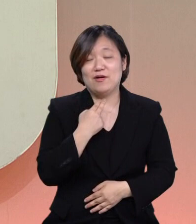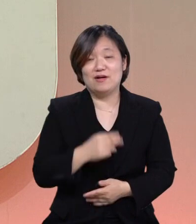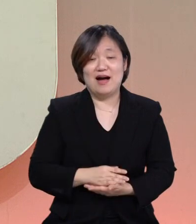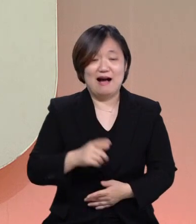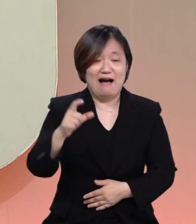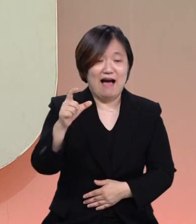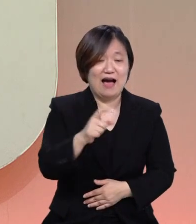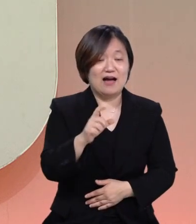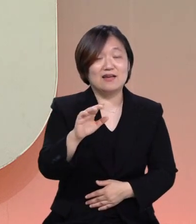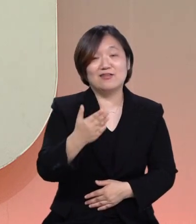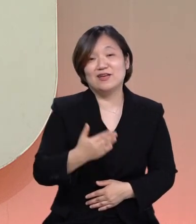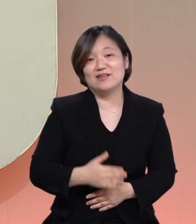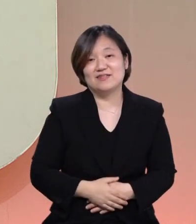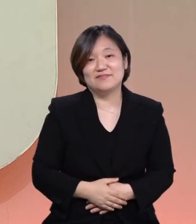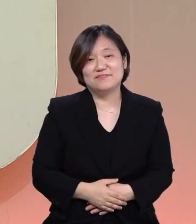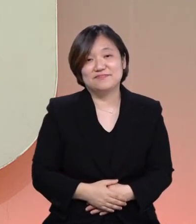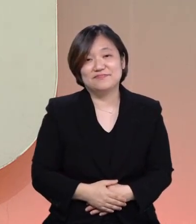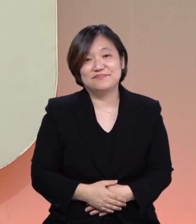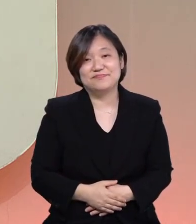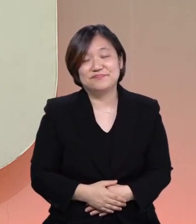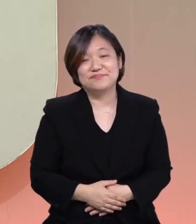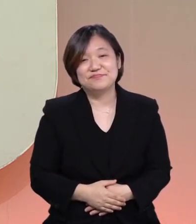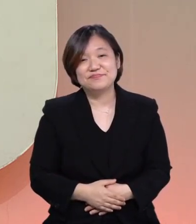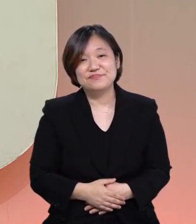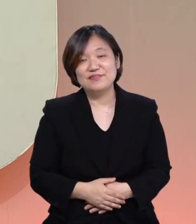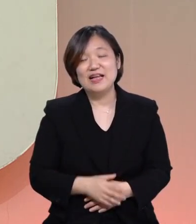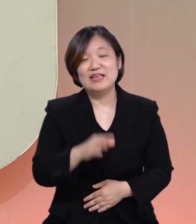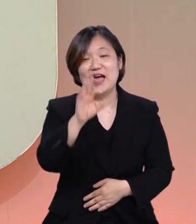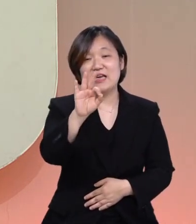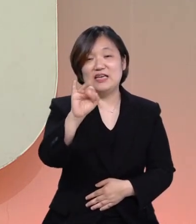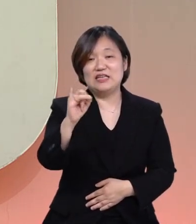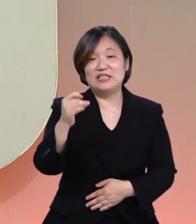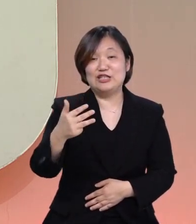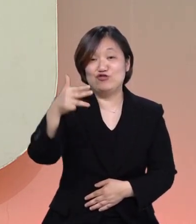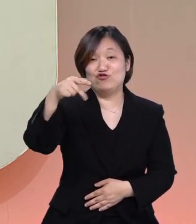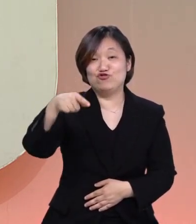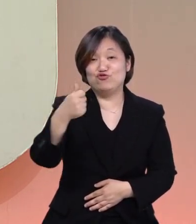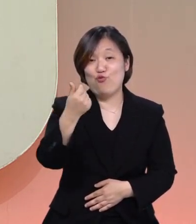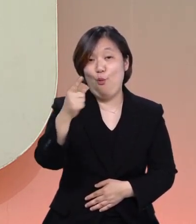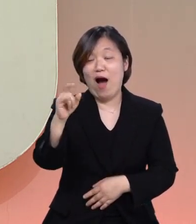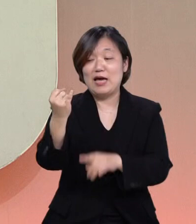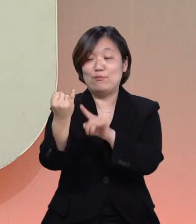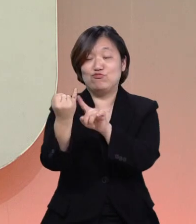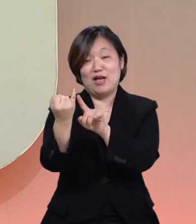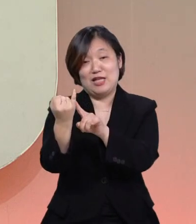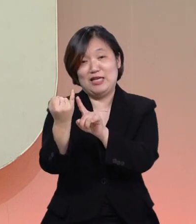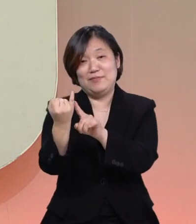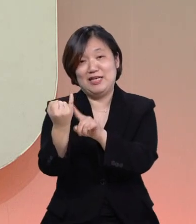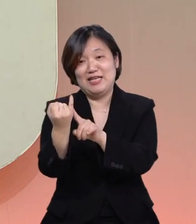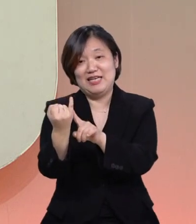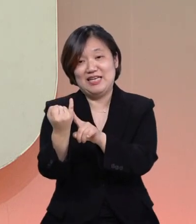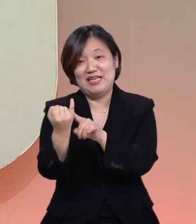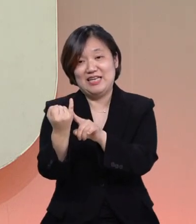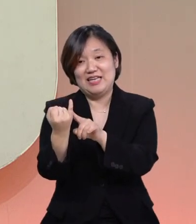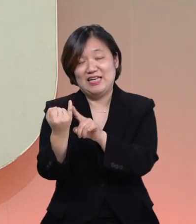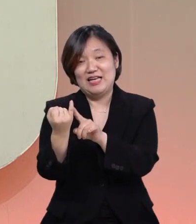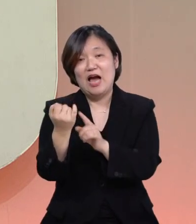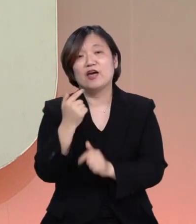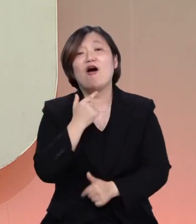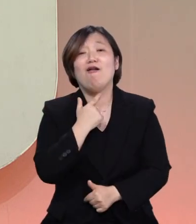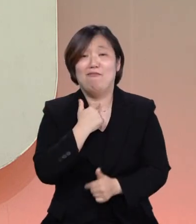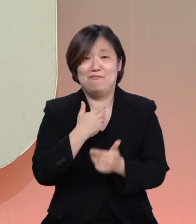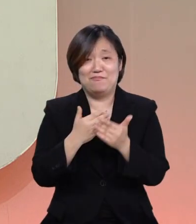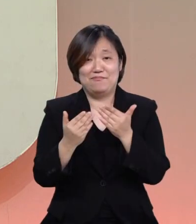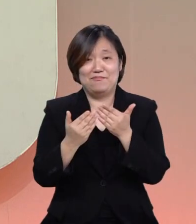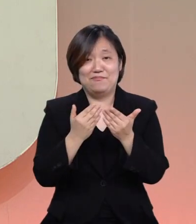세워지게 됩니다 그래서이 1주와 불자님께서 그와 같은